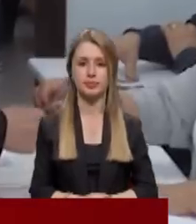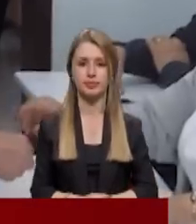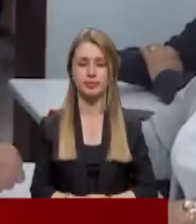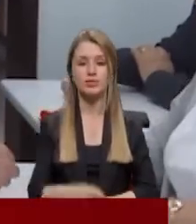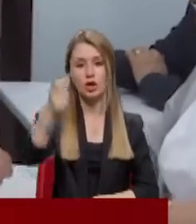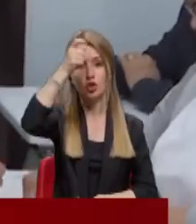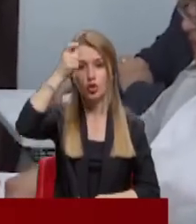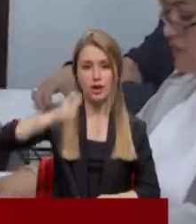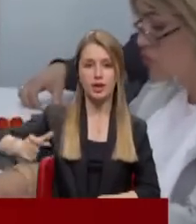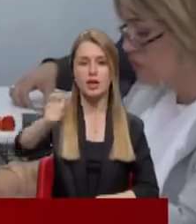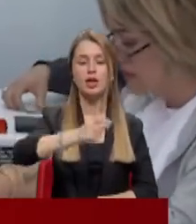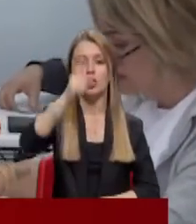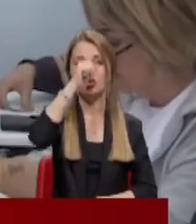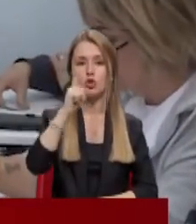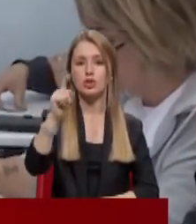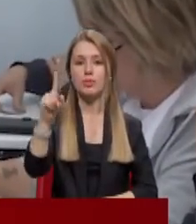Türkiye genelinde